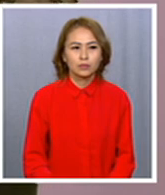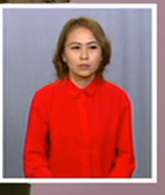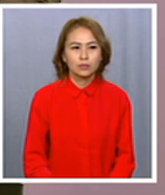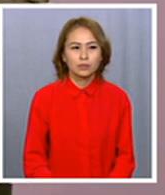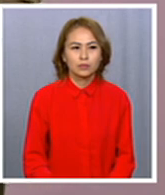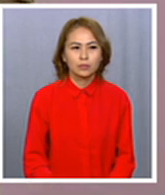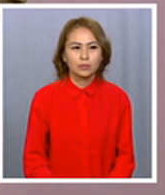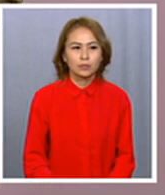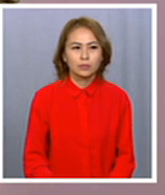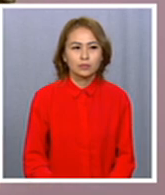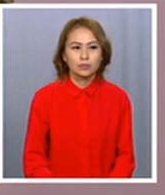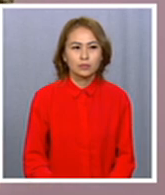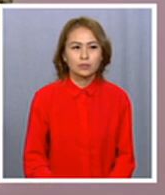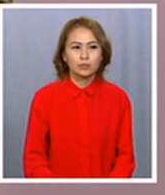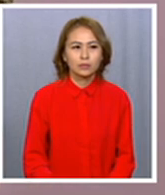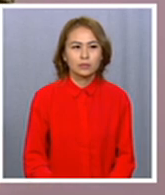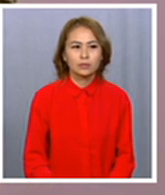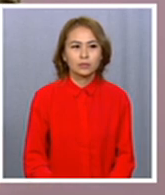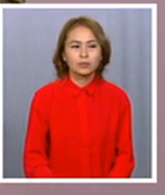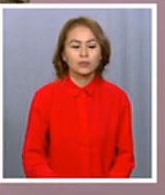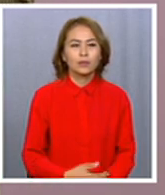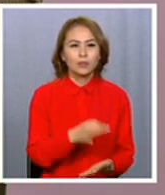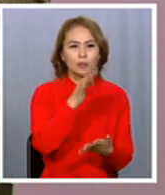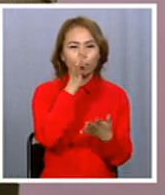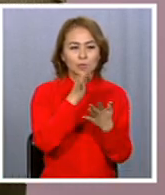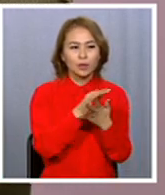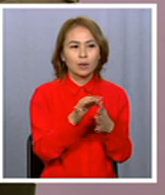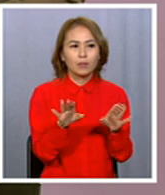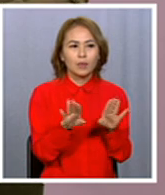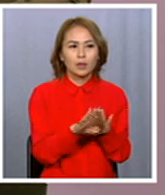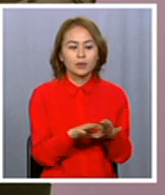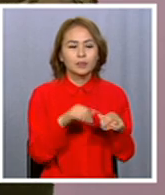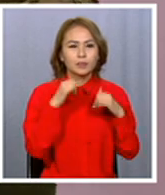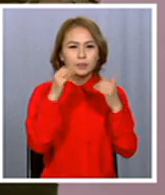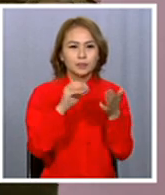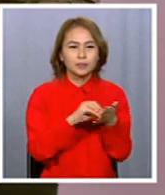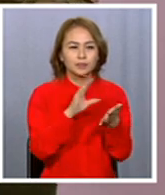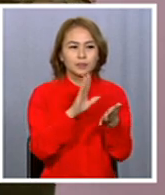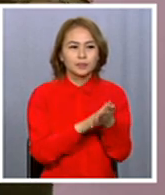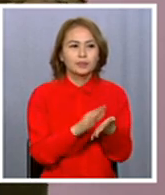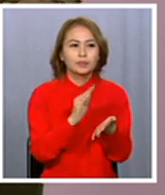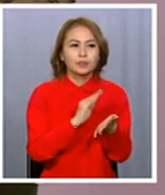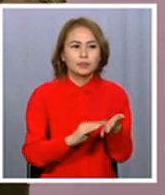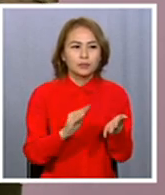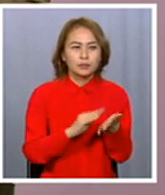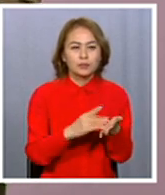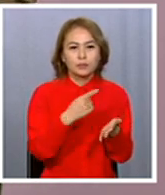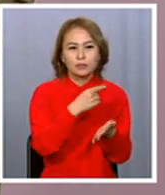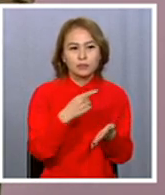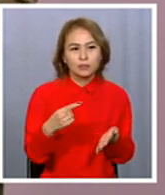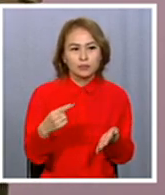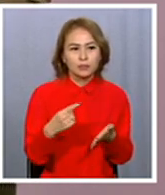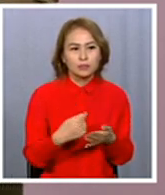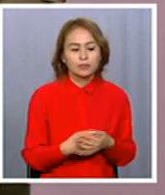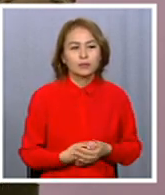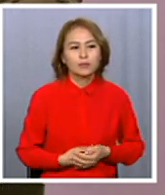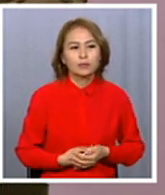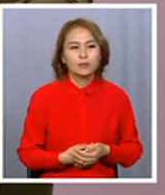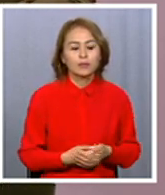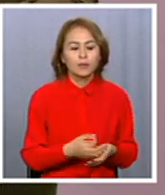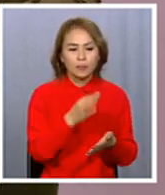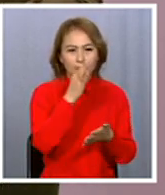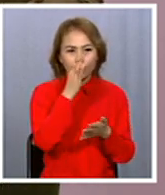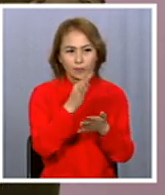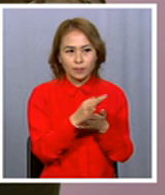қосылғышты анықтау үшін қосындының мәнінен белгілі қосылғышты азайтамыз. Айырманың